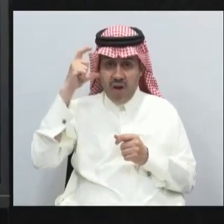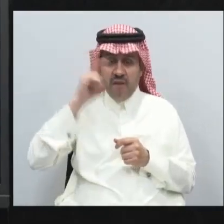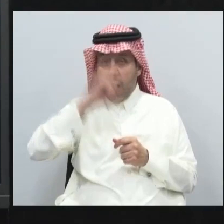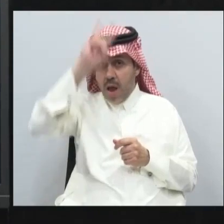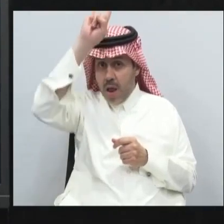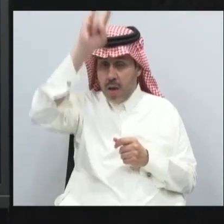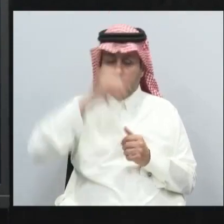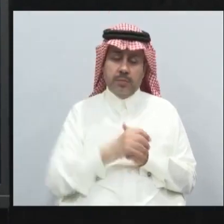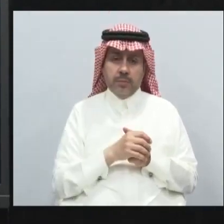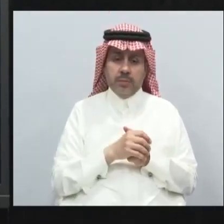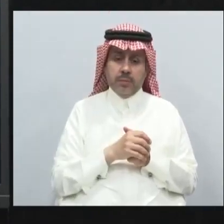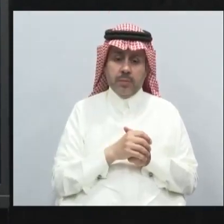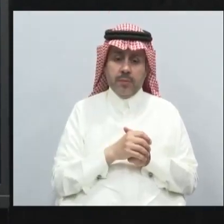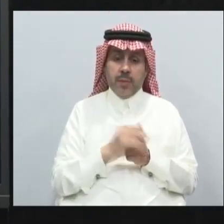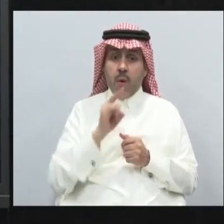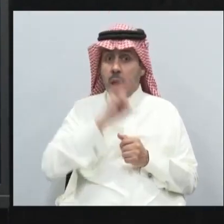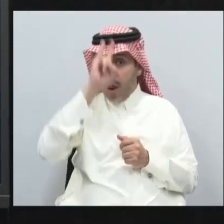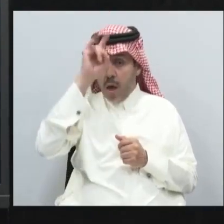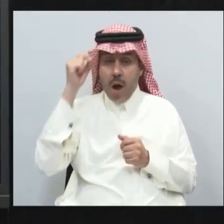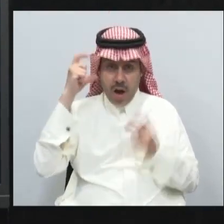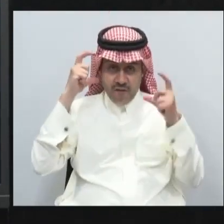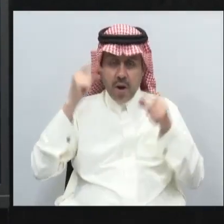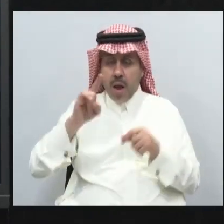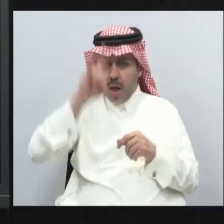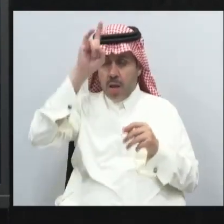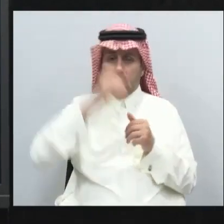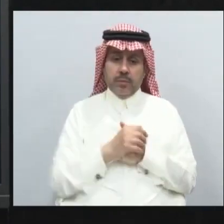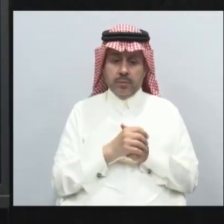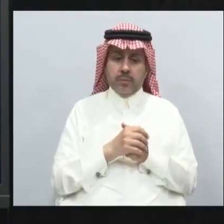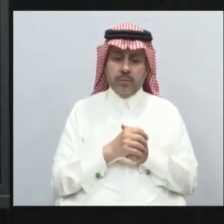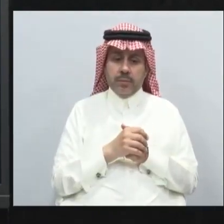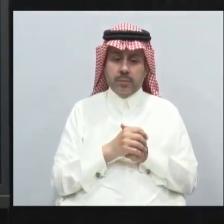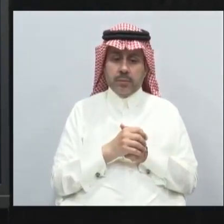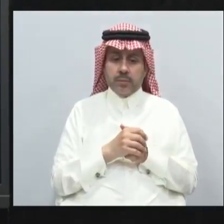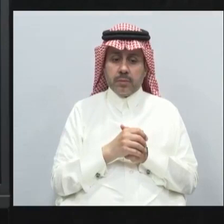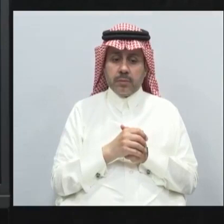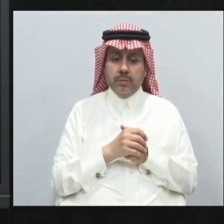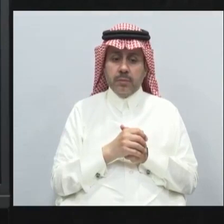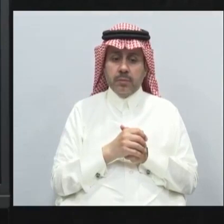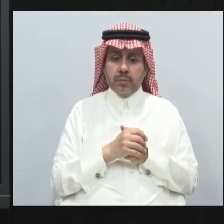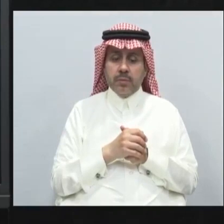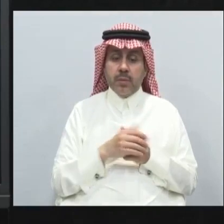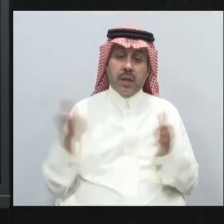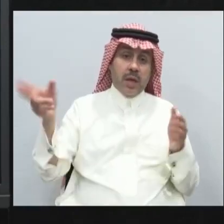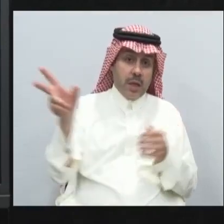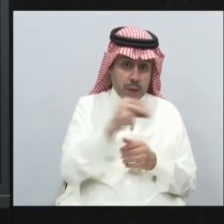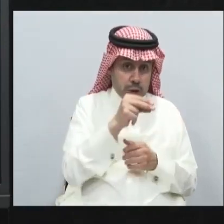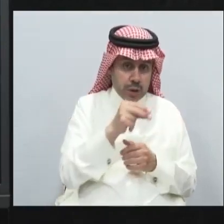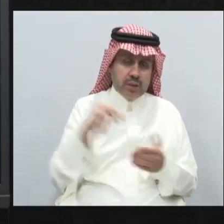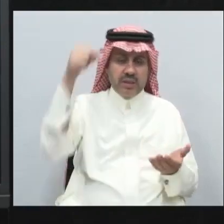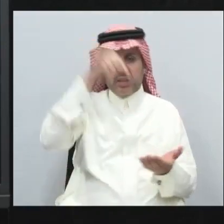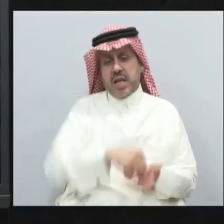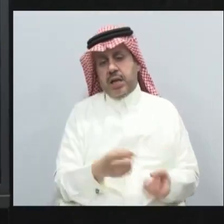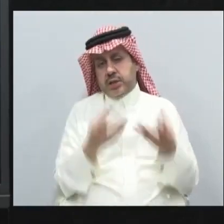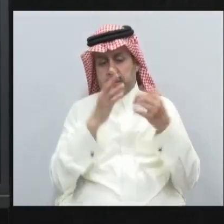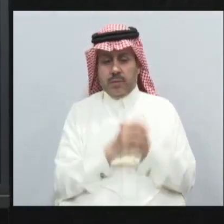اله الا الله تاملوا وهو يعلم لا اله الا الله ما النتيجه دخل